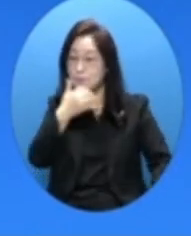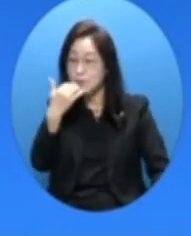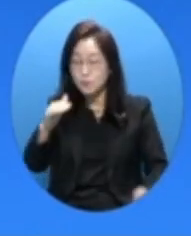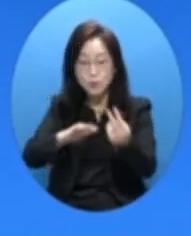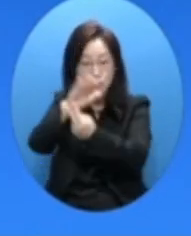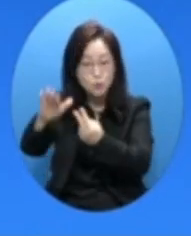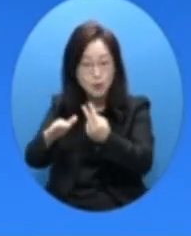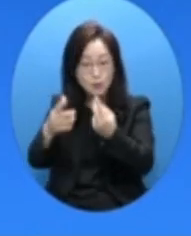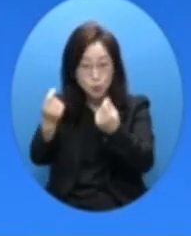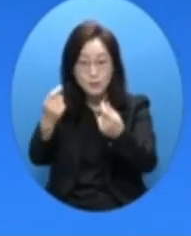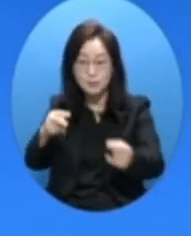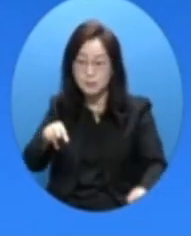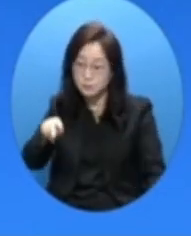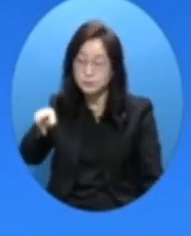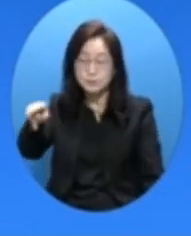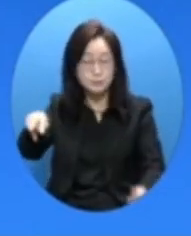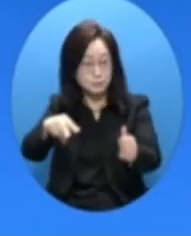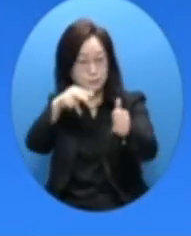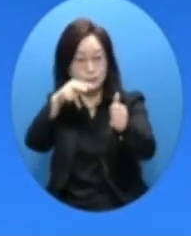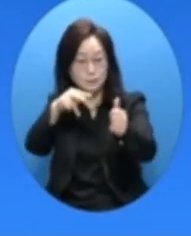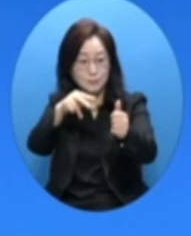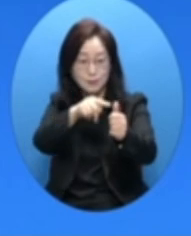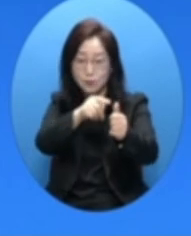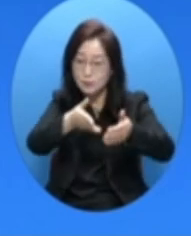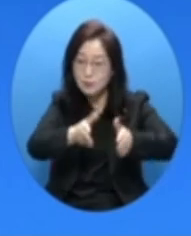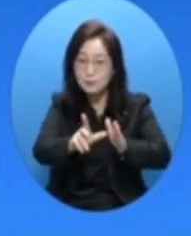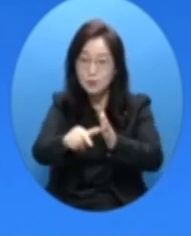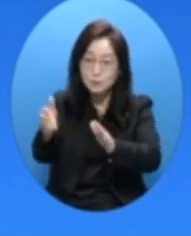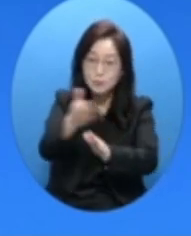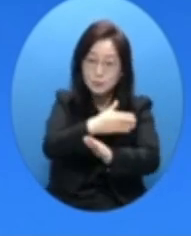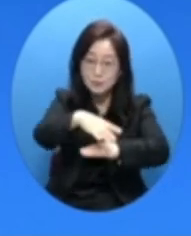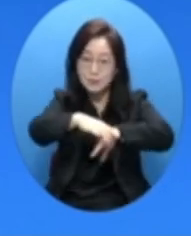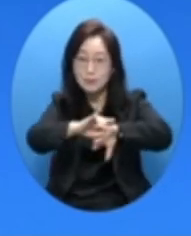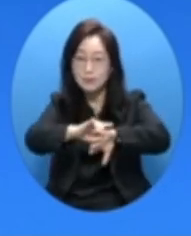서서 걷지 못하는이